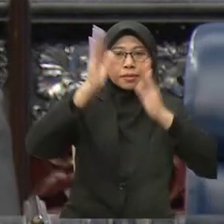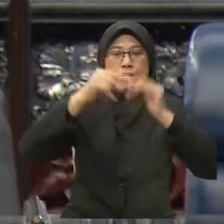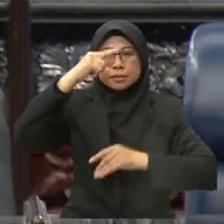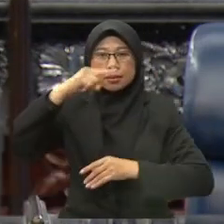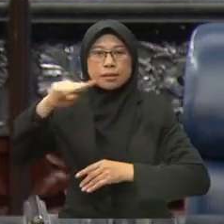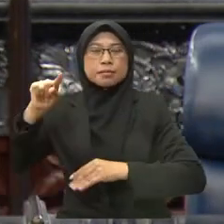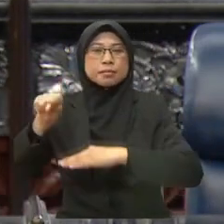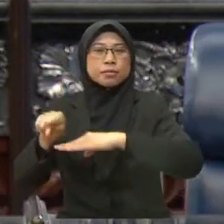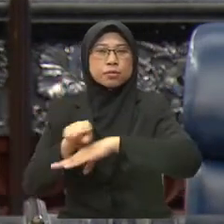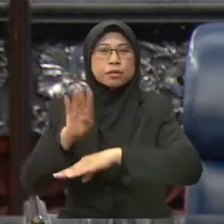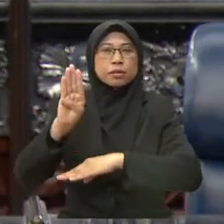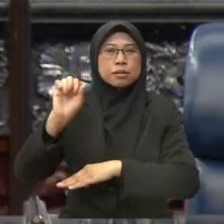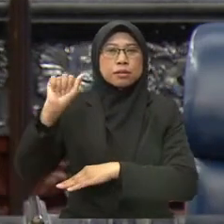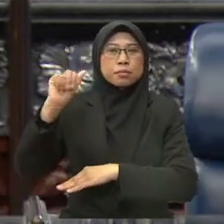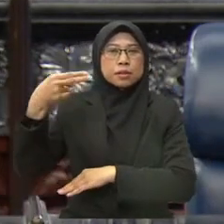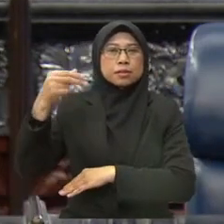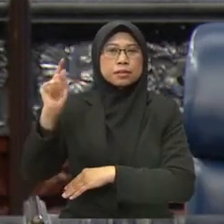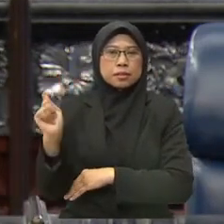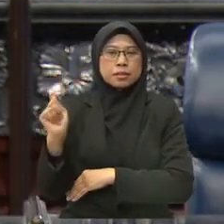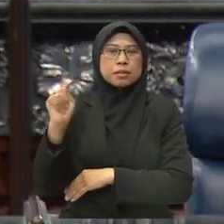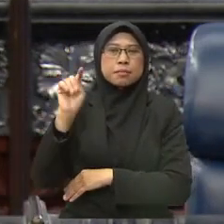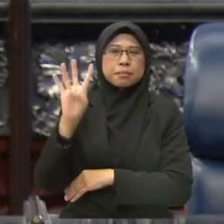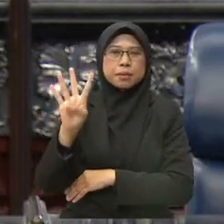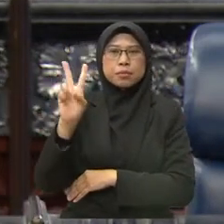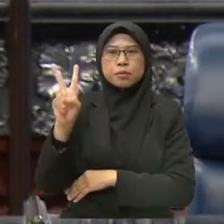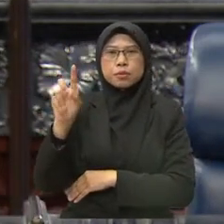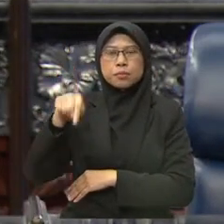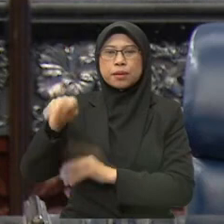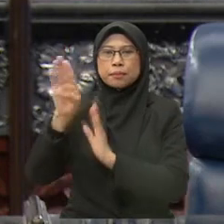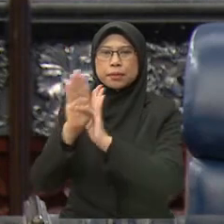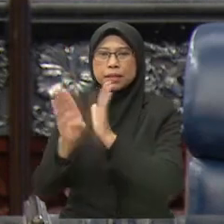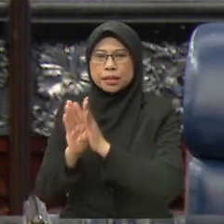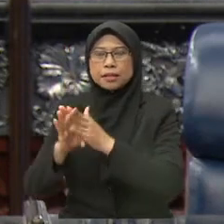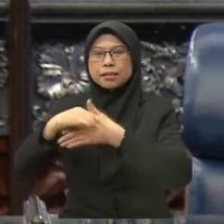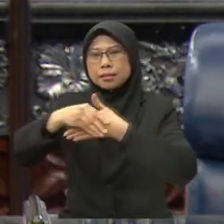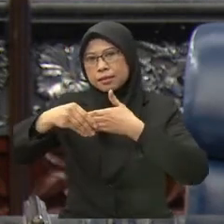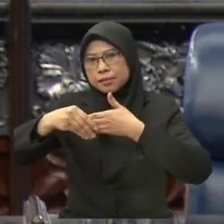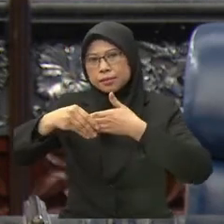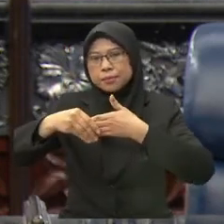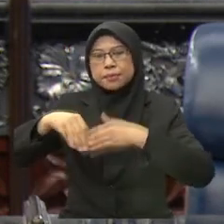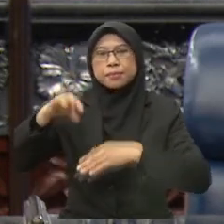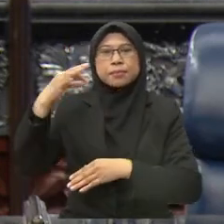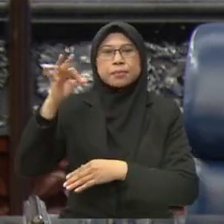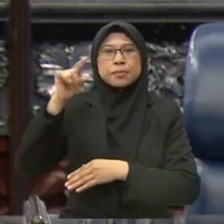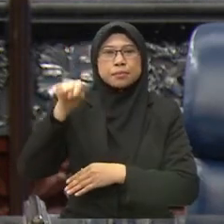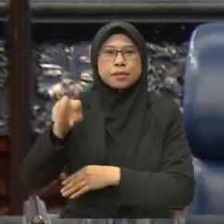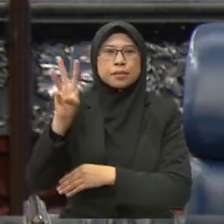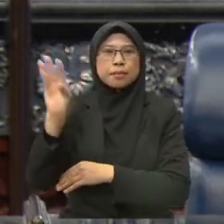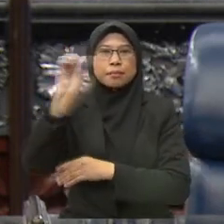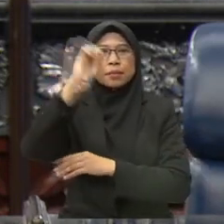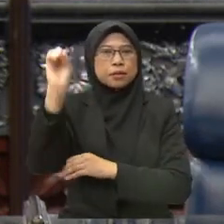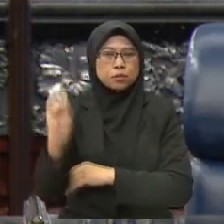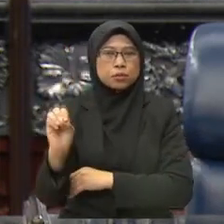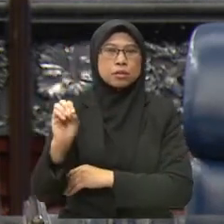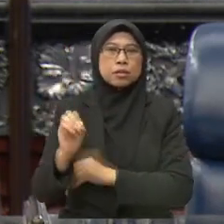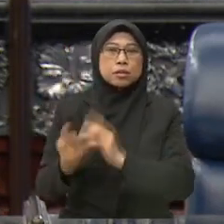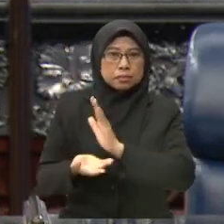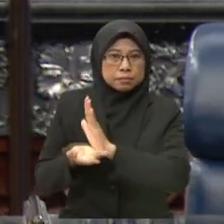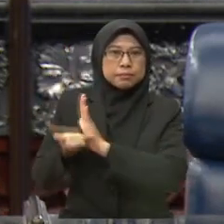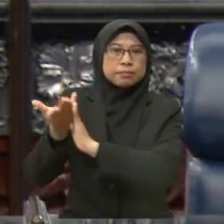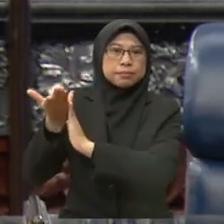Thailand menggunakan bat R2 bilion atau 19.6% dia